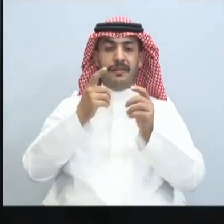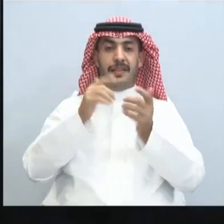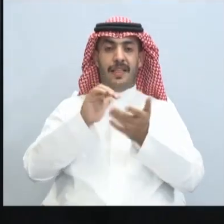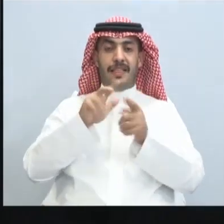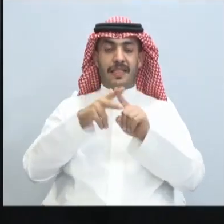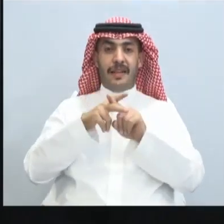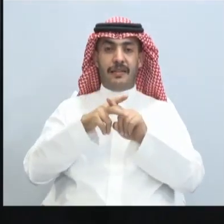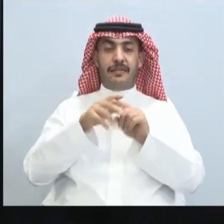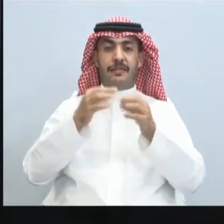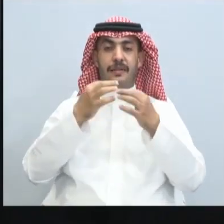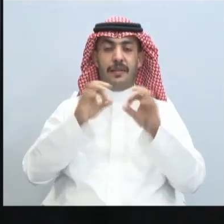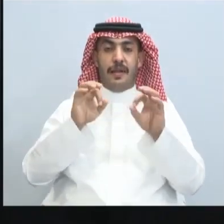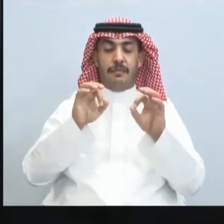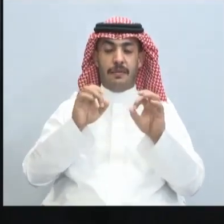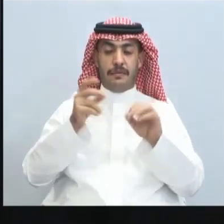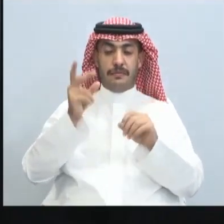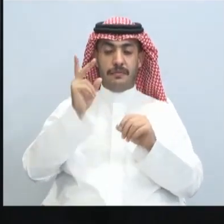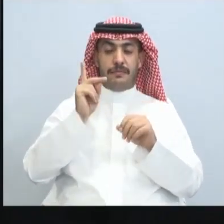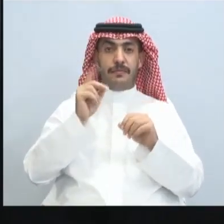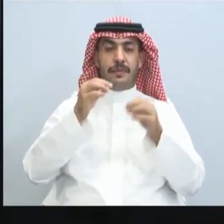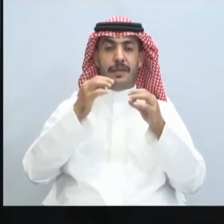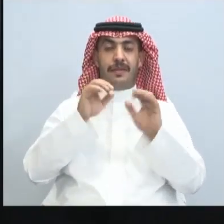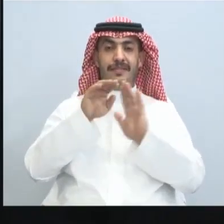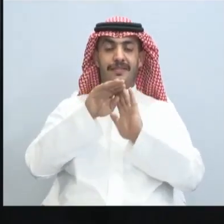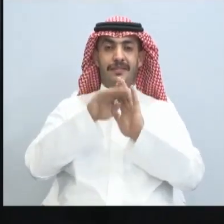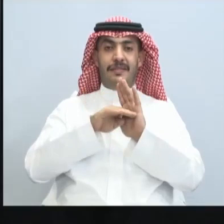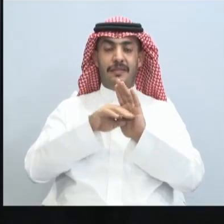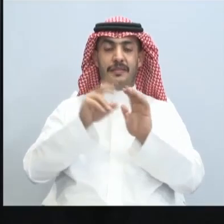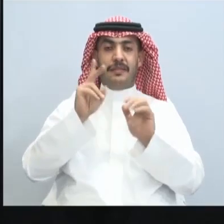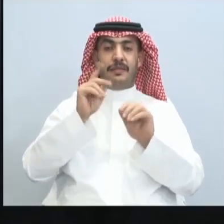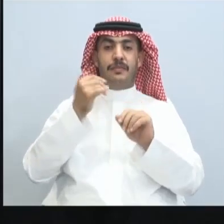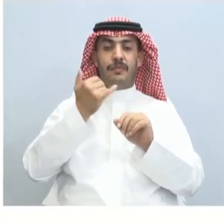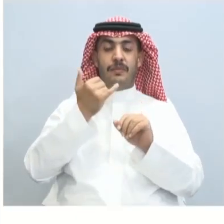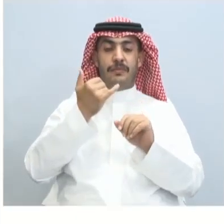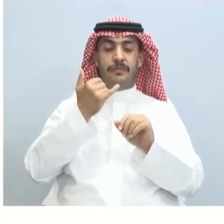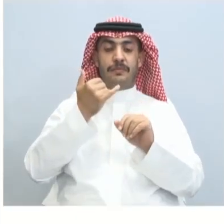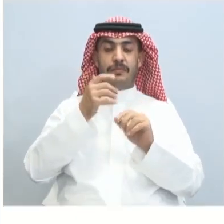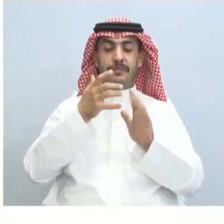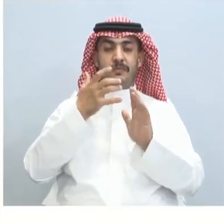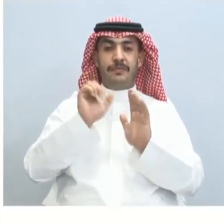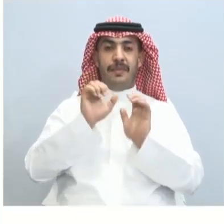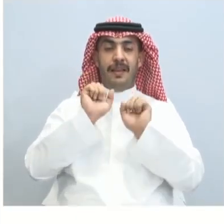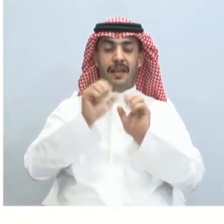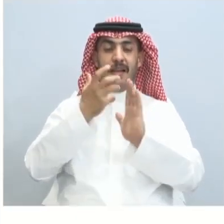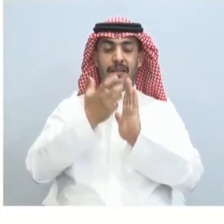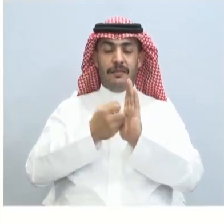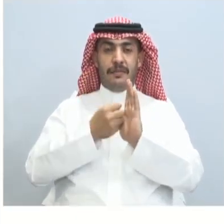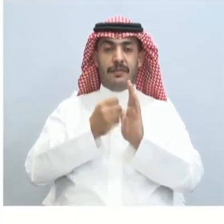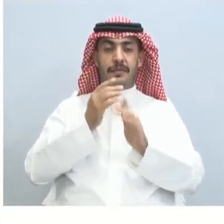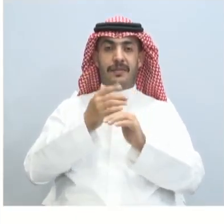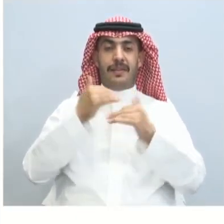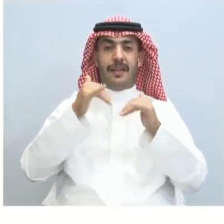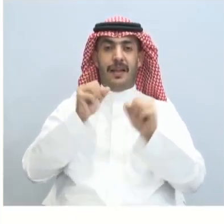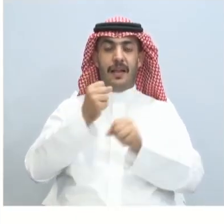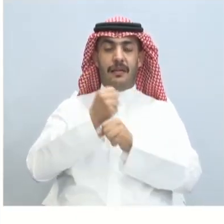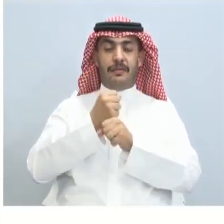الالكتروني او الرسائل او عبر المناوله وذكرنا ايضا اهميتها هي حفظ للحقوق وايضا اثبات